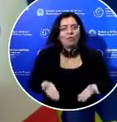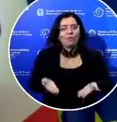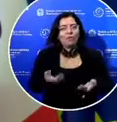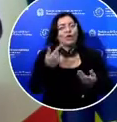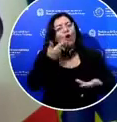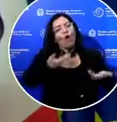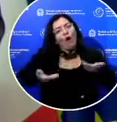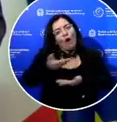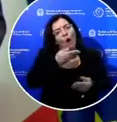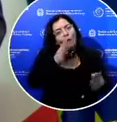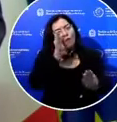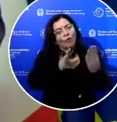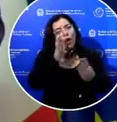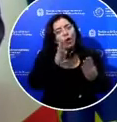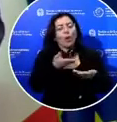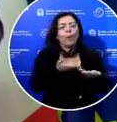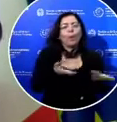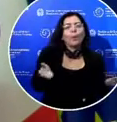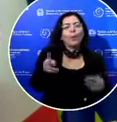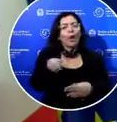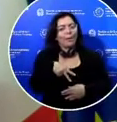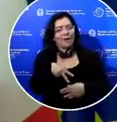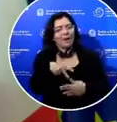costruttivo tra il pubblico e il privato, tra